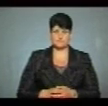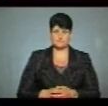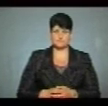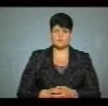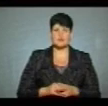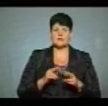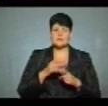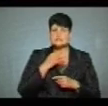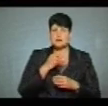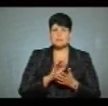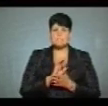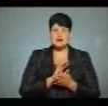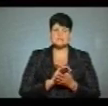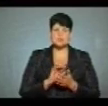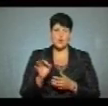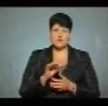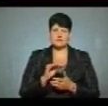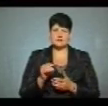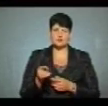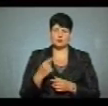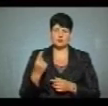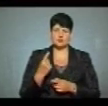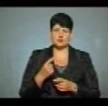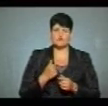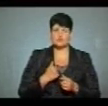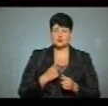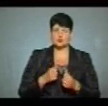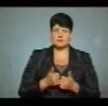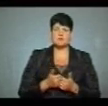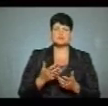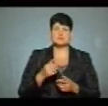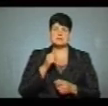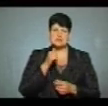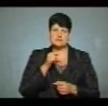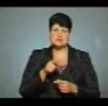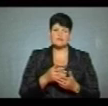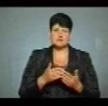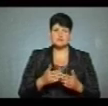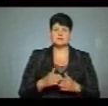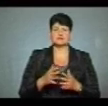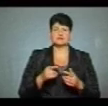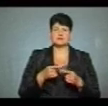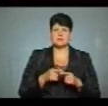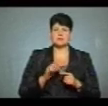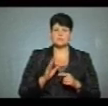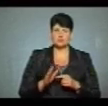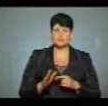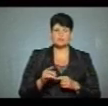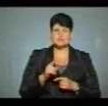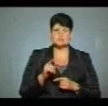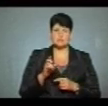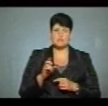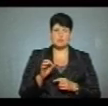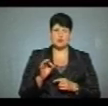Як нам повідомила пресофіцер Тернопільського обласного військомату Олена Величанська, завтра така виставка бойової техніки має відбутися у Зборовій